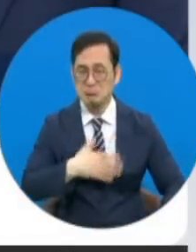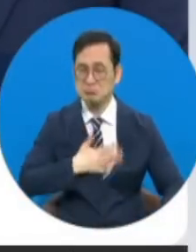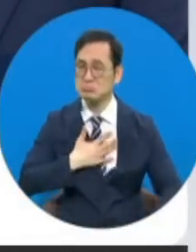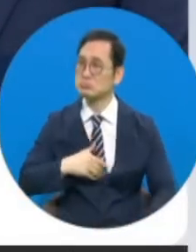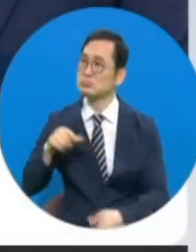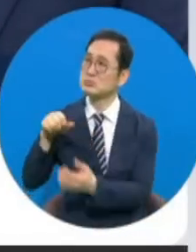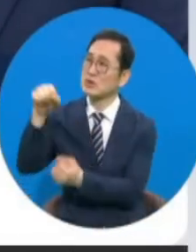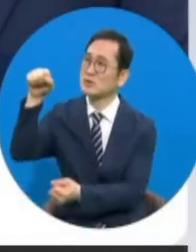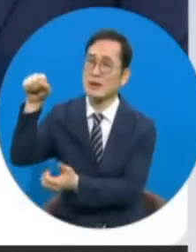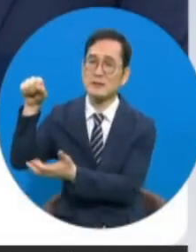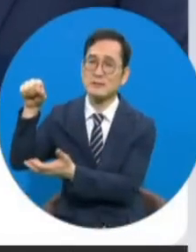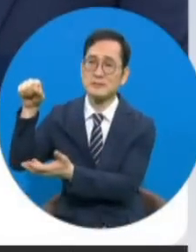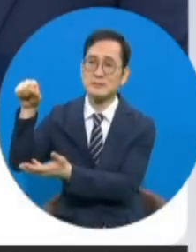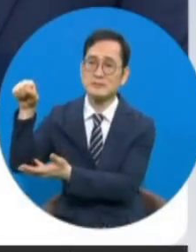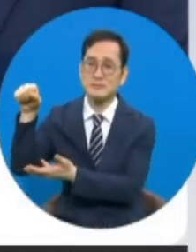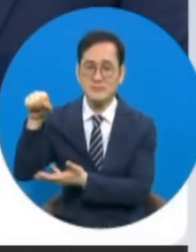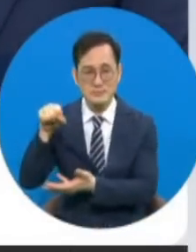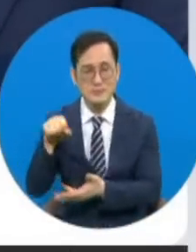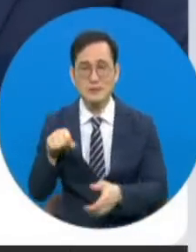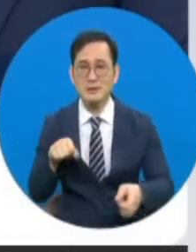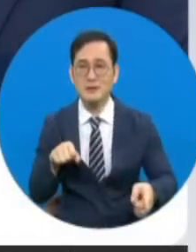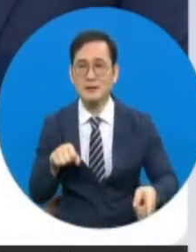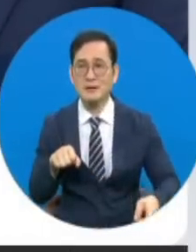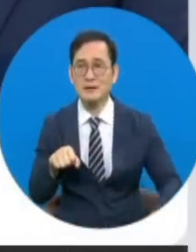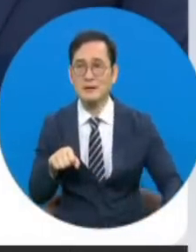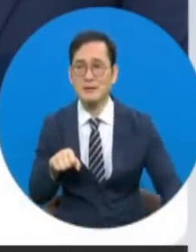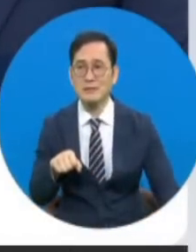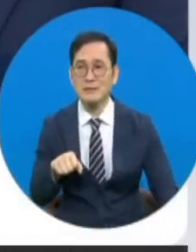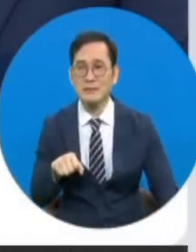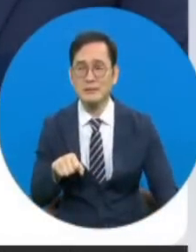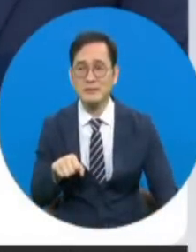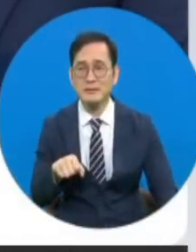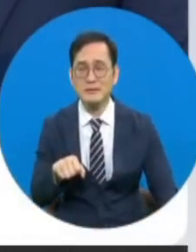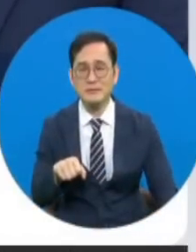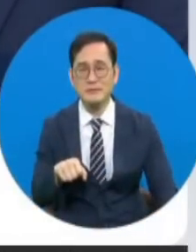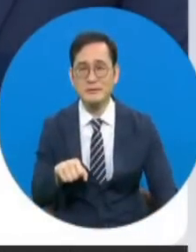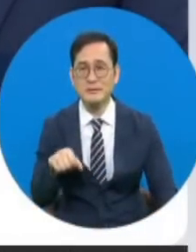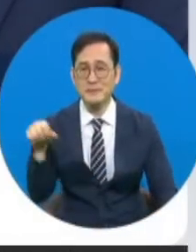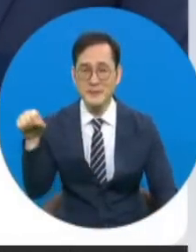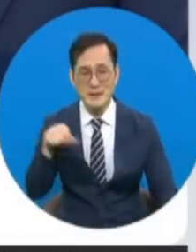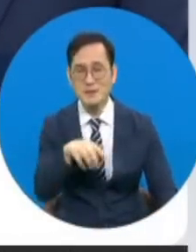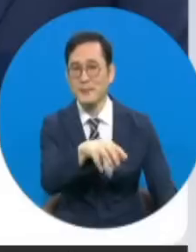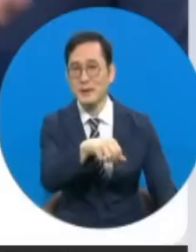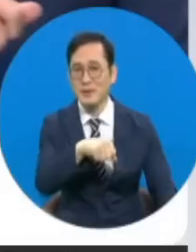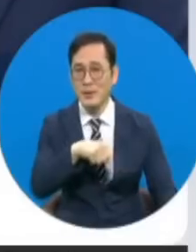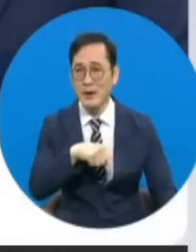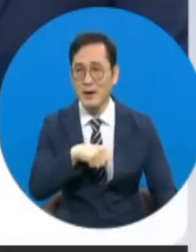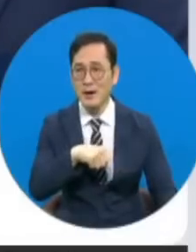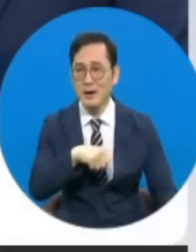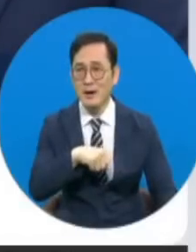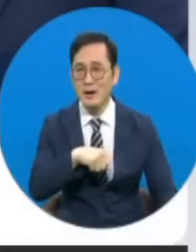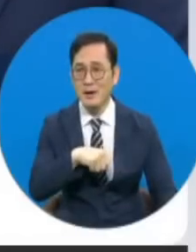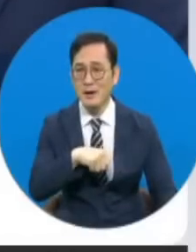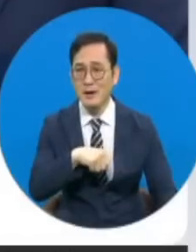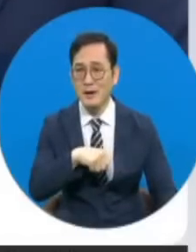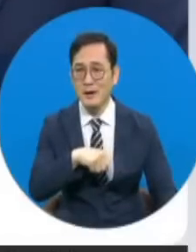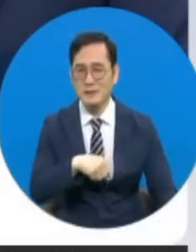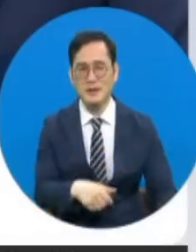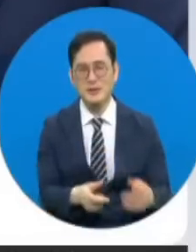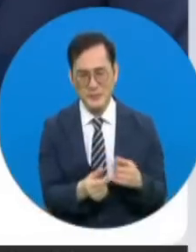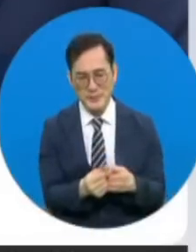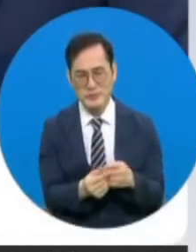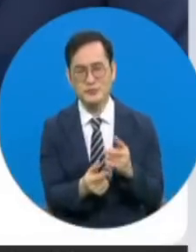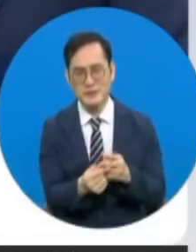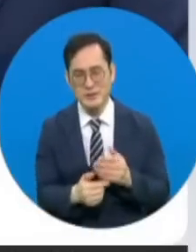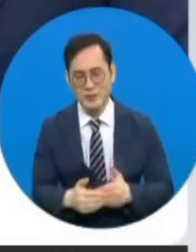이게 압생 영장일지 그냥 일반적으로 협조 영장인지는 모르겠지만 그거에 대한 명분으로 지금 들어간게 아닌가 하는 생각이 드는 거예요 저는